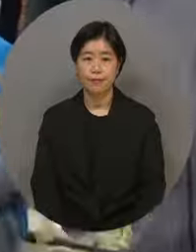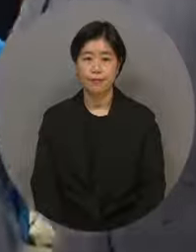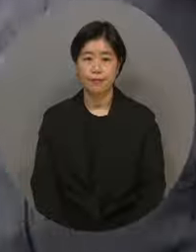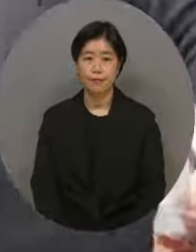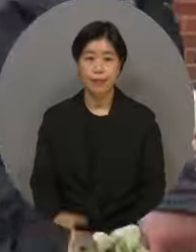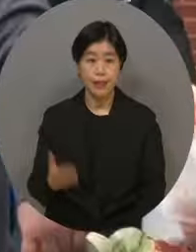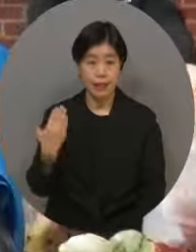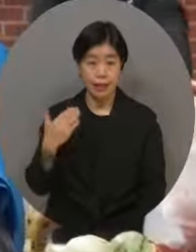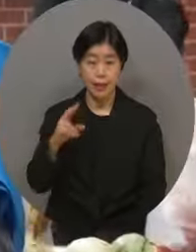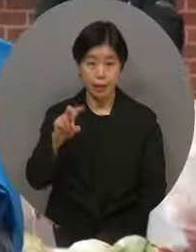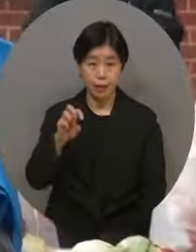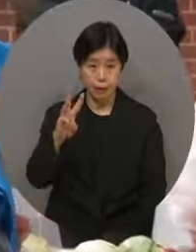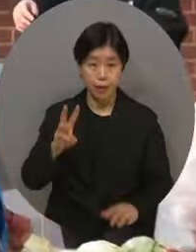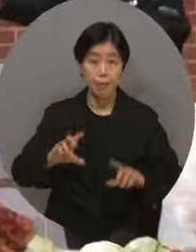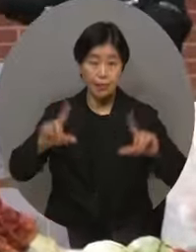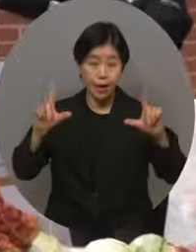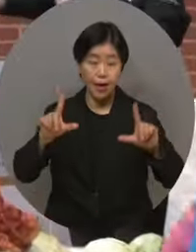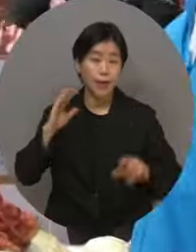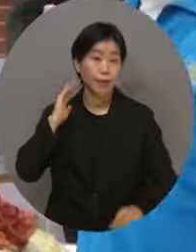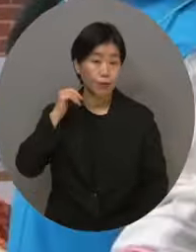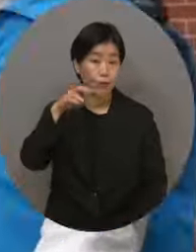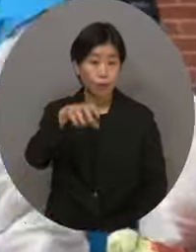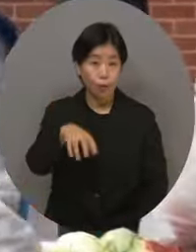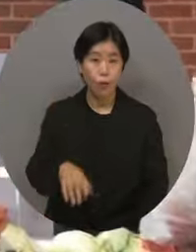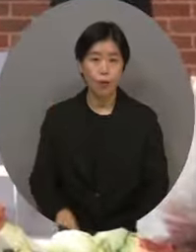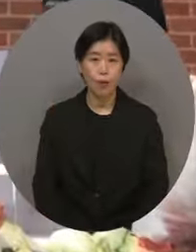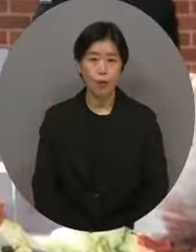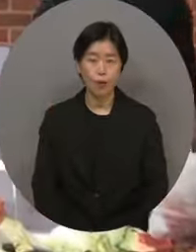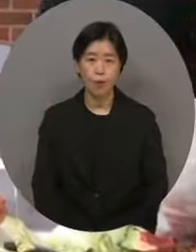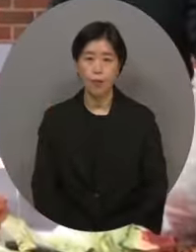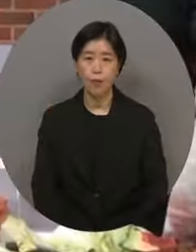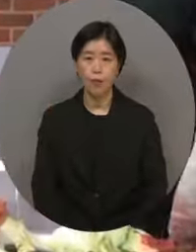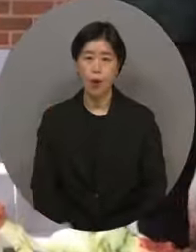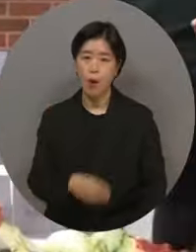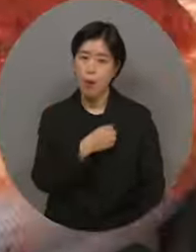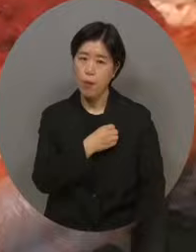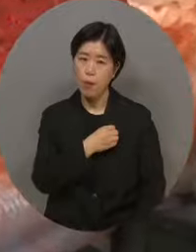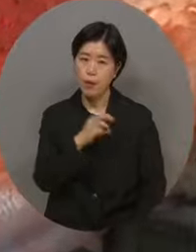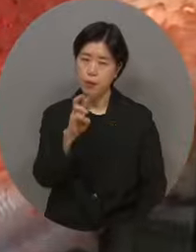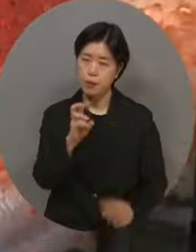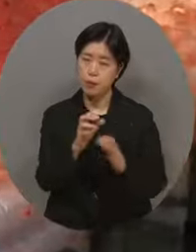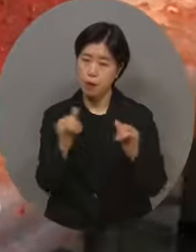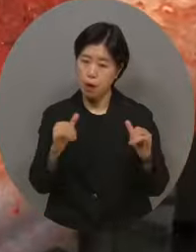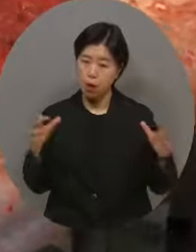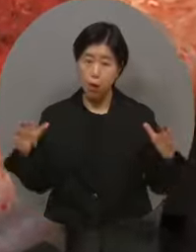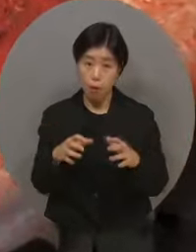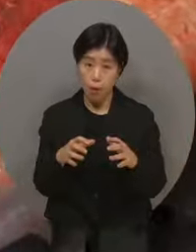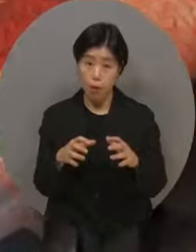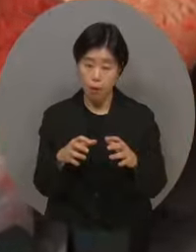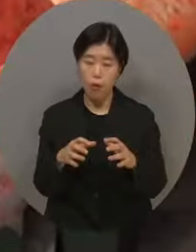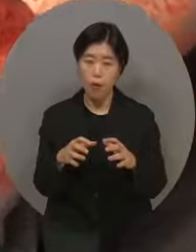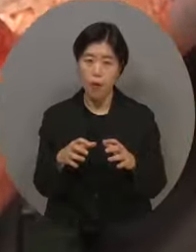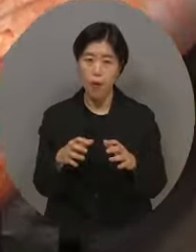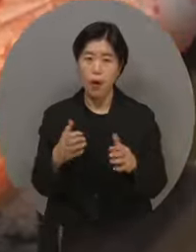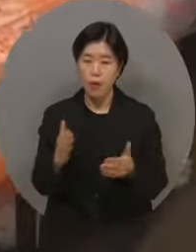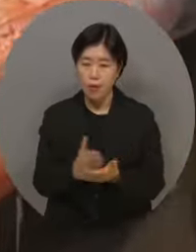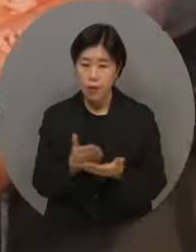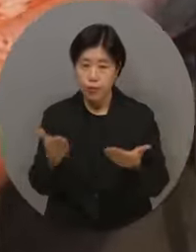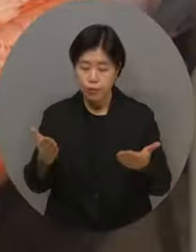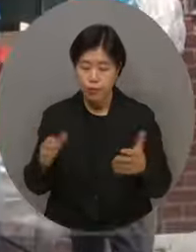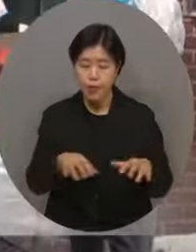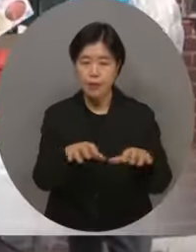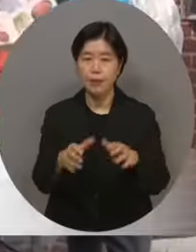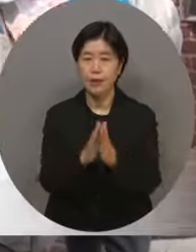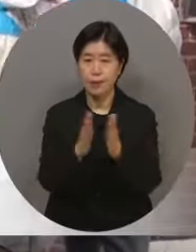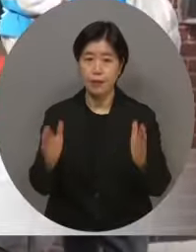지난 23일 의정부 곰돌이네 찐마당 30여 명의 의정부 로타리 클럽 회원들이 겨울 준비가 필요한 가정에 나눌 김장을